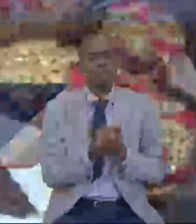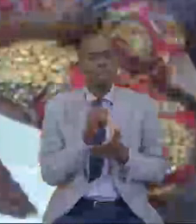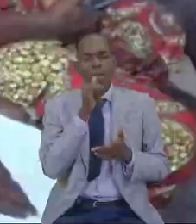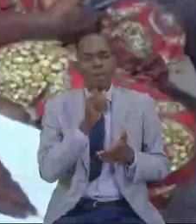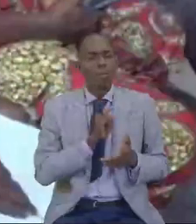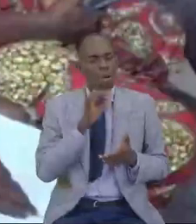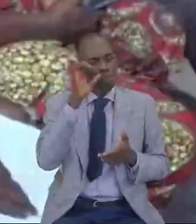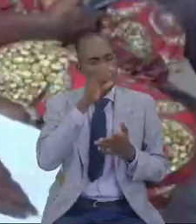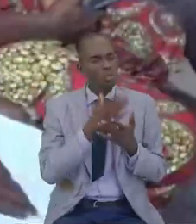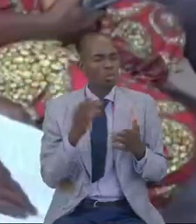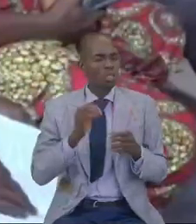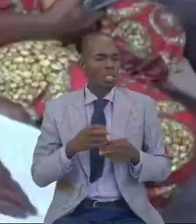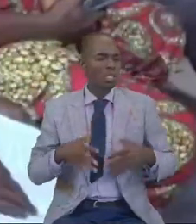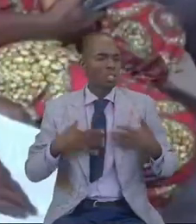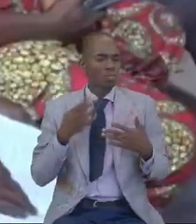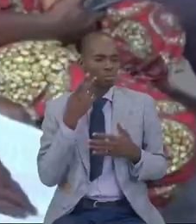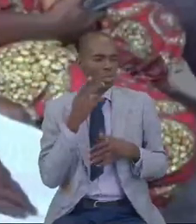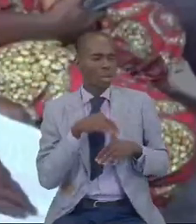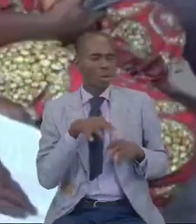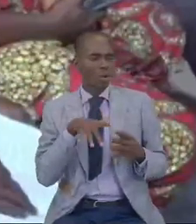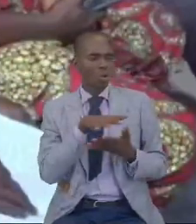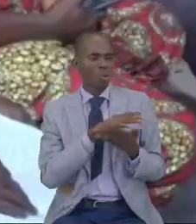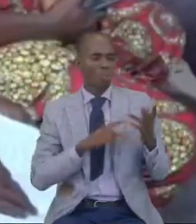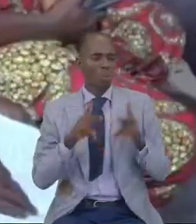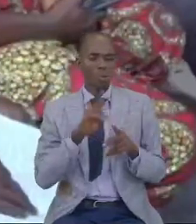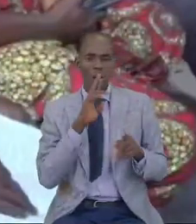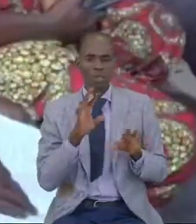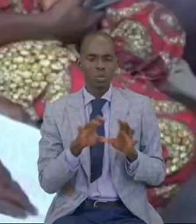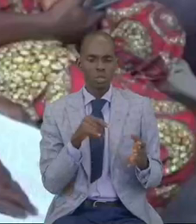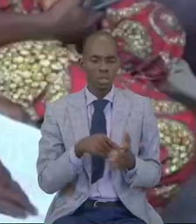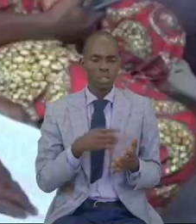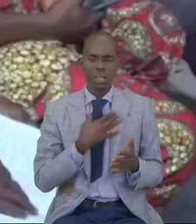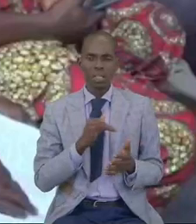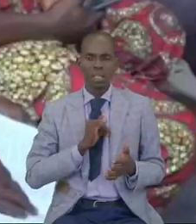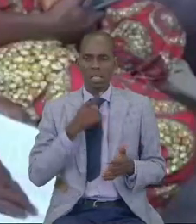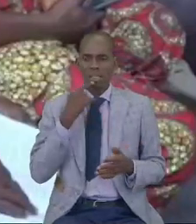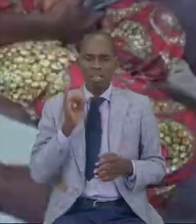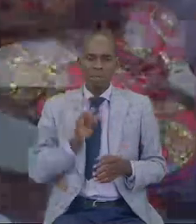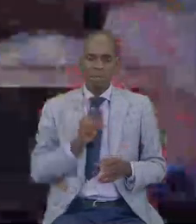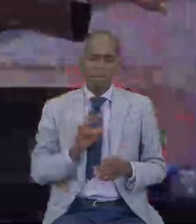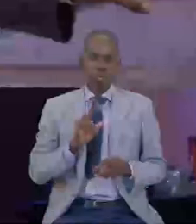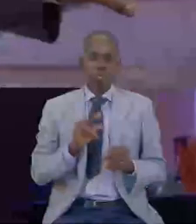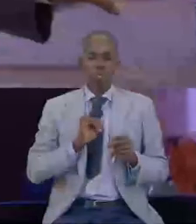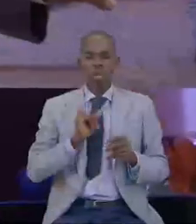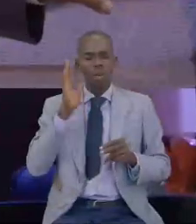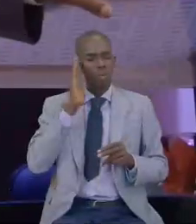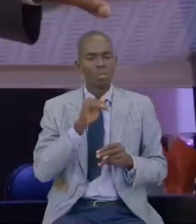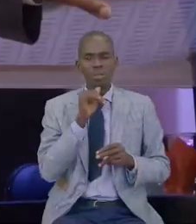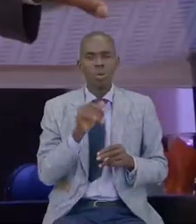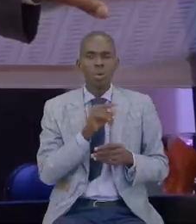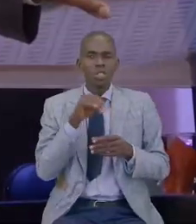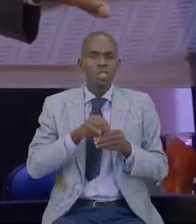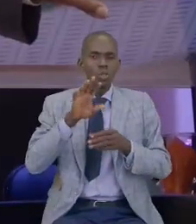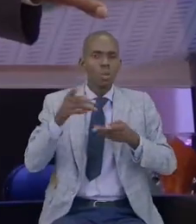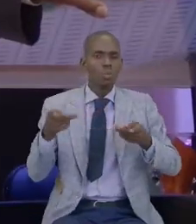regarde ces gens-là, ils sont en train de boire ceci, de manger ceci. Et moi, je dis, je ne vais pas toucher au bureau. Quand tu vois les autres et tu vous dis, je